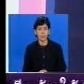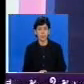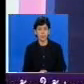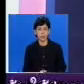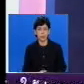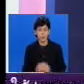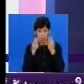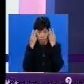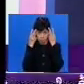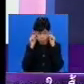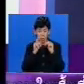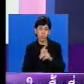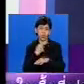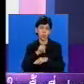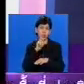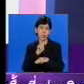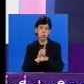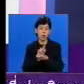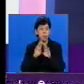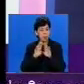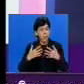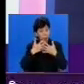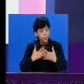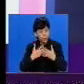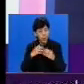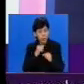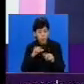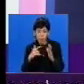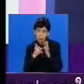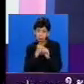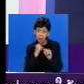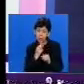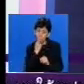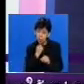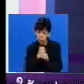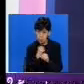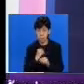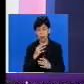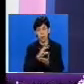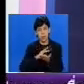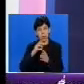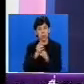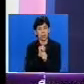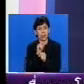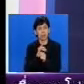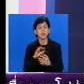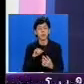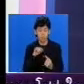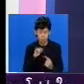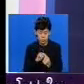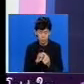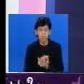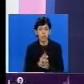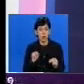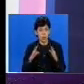นายกรัฐมนตรีค่ะได้เป็นประธานเปิดโรงงานต้นแบบทดลองผลิตวัคซีนไข้หวัดใหญ่ที่มหาวิทยาลัยศิลปากรวิทยาเขตราชวังสนาม